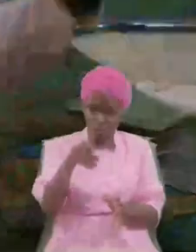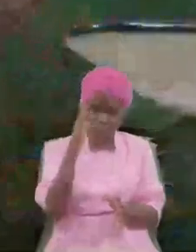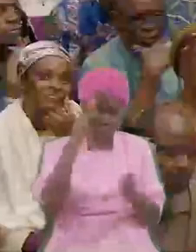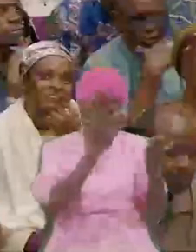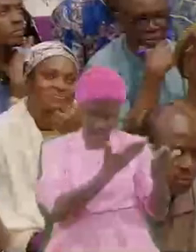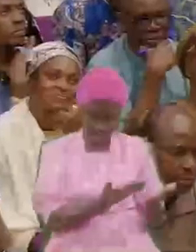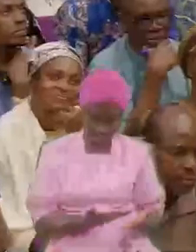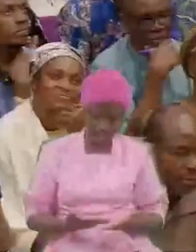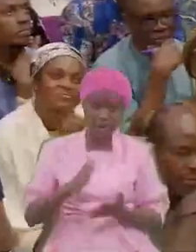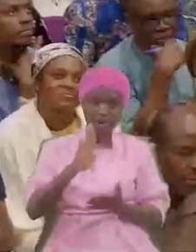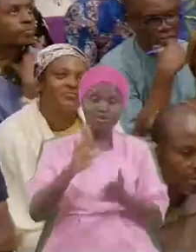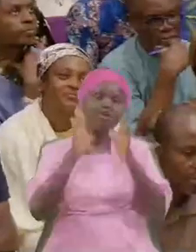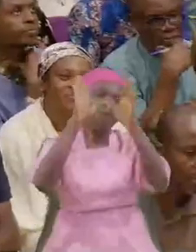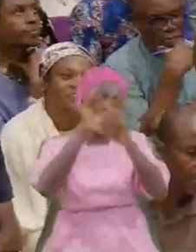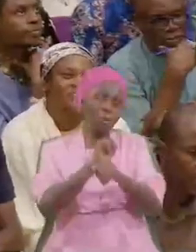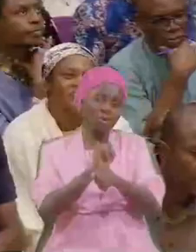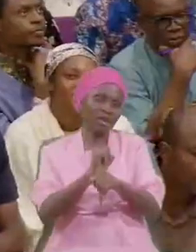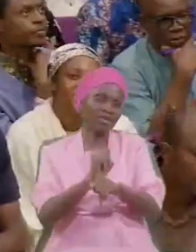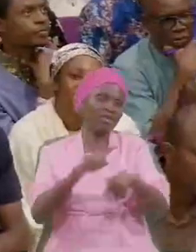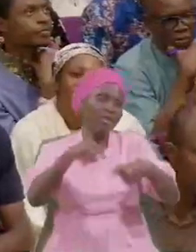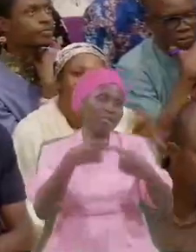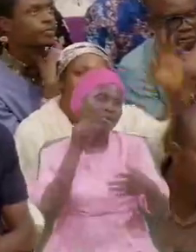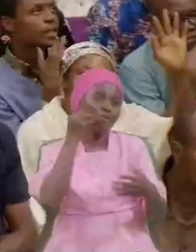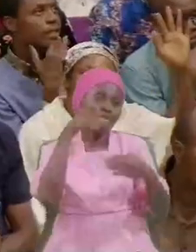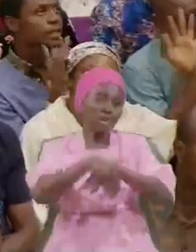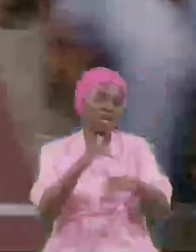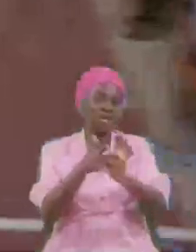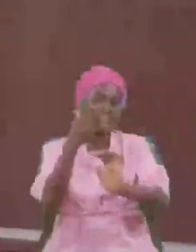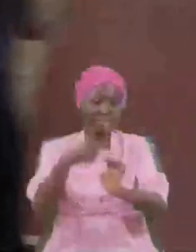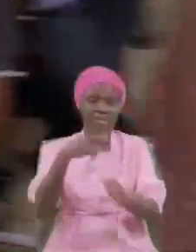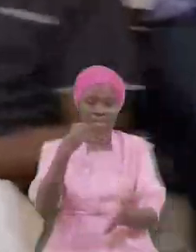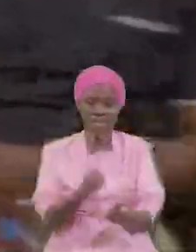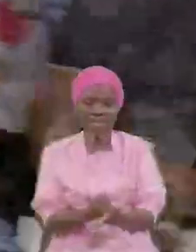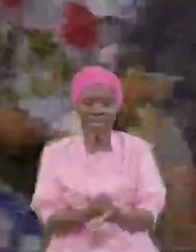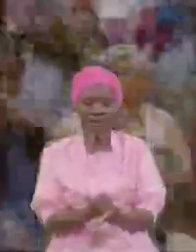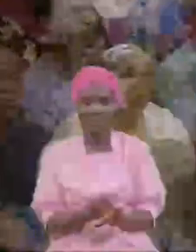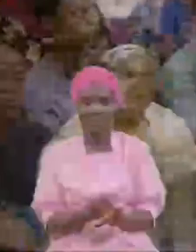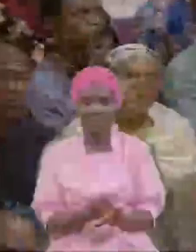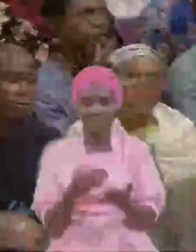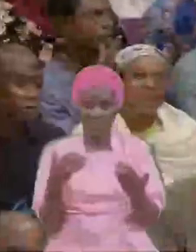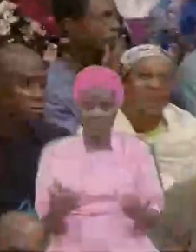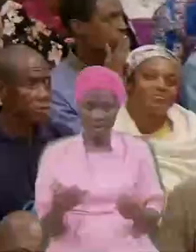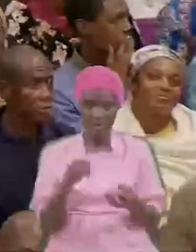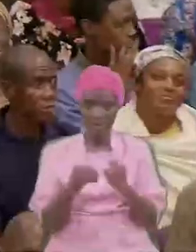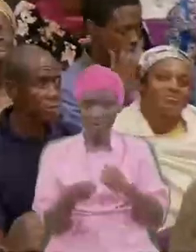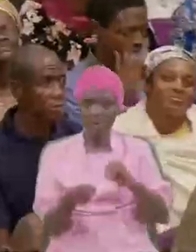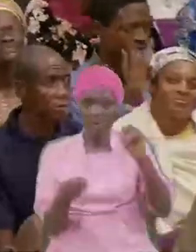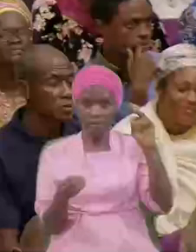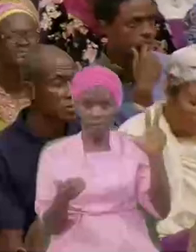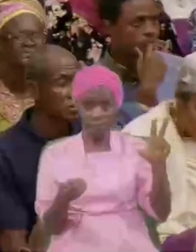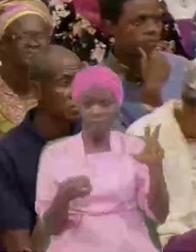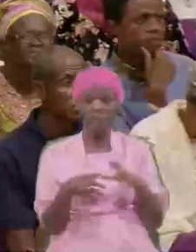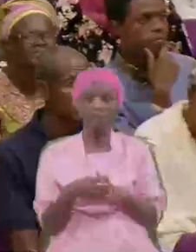vos prodiges, vos miracles à la maison ce soir au nom de Jésus-Christ. Nous allons au troisième point